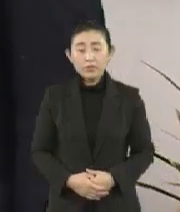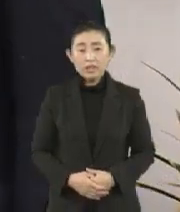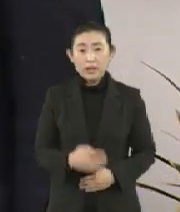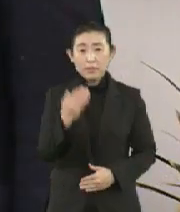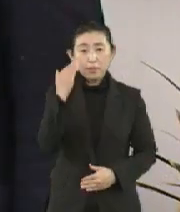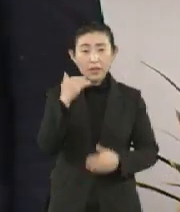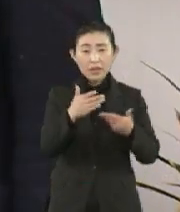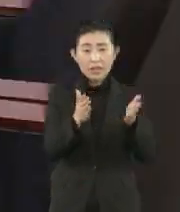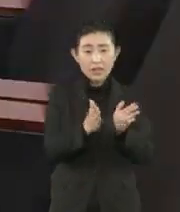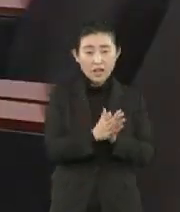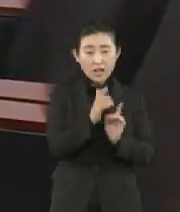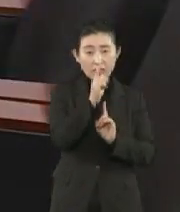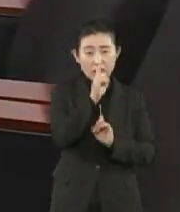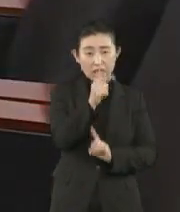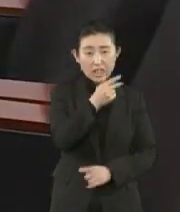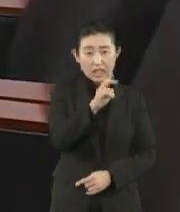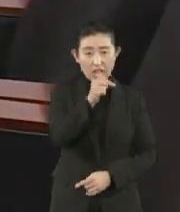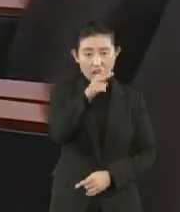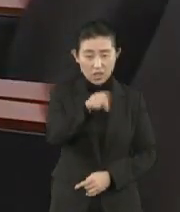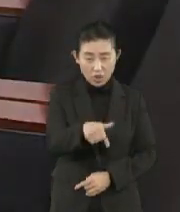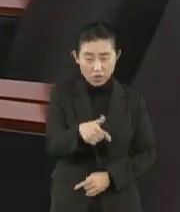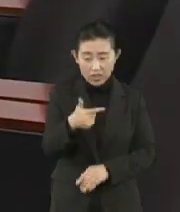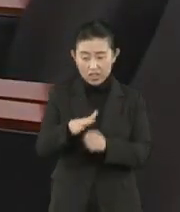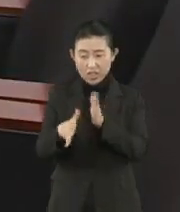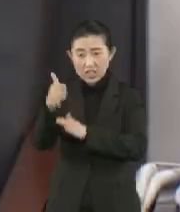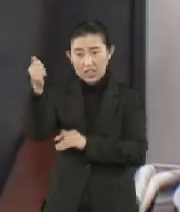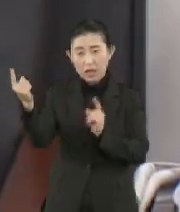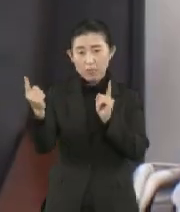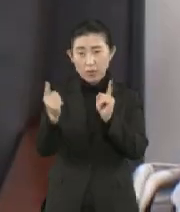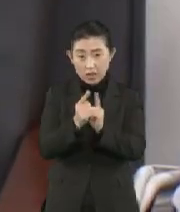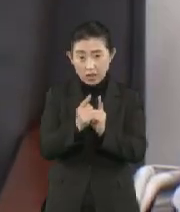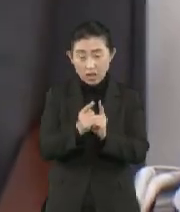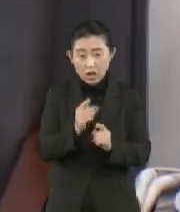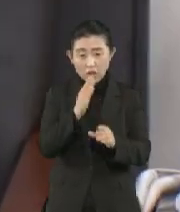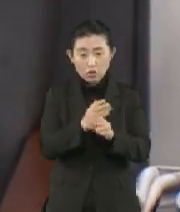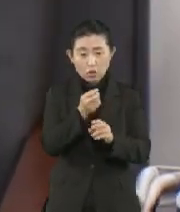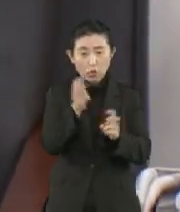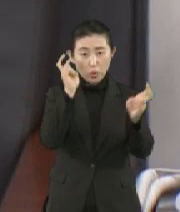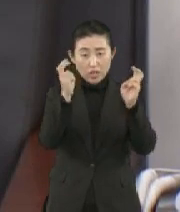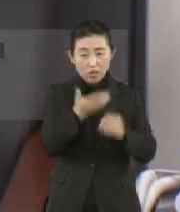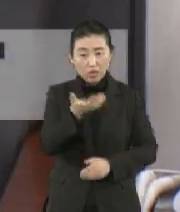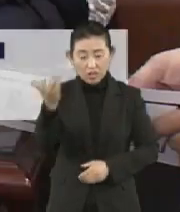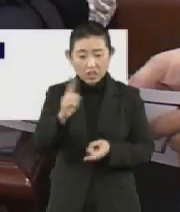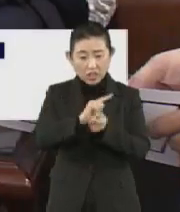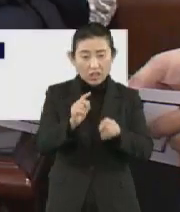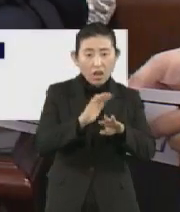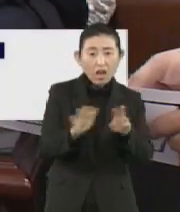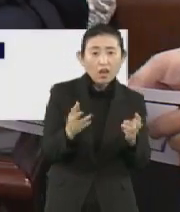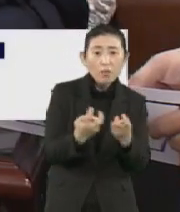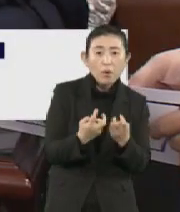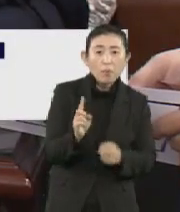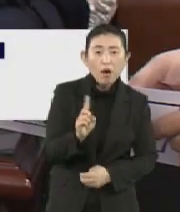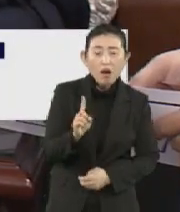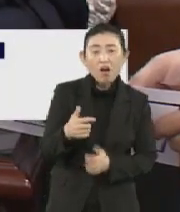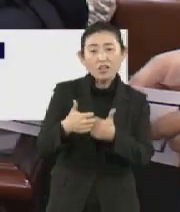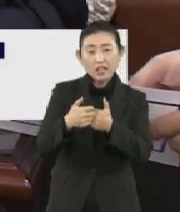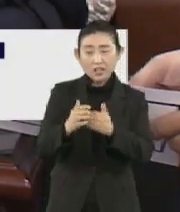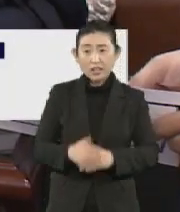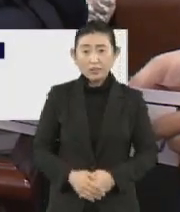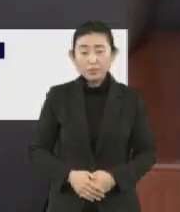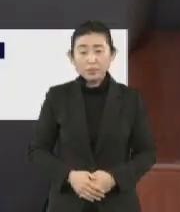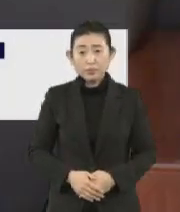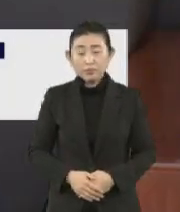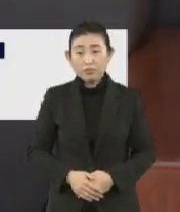민주당 이낙연 대표가 허태정 대전시장을 만난 자리에서 중기부 세종 이전 후속 조치를 언급했습니다. 지난 일요일